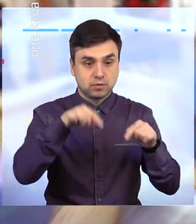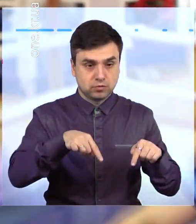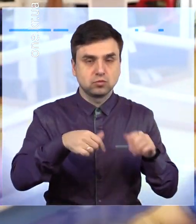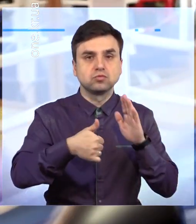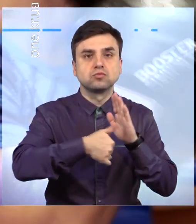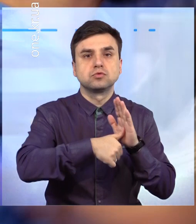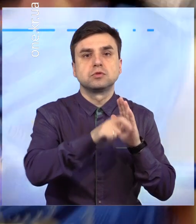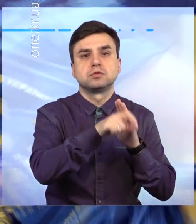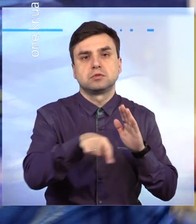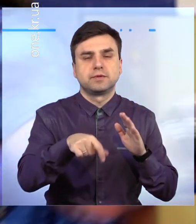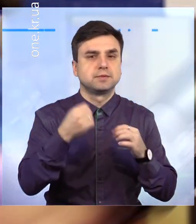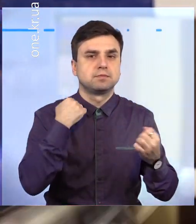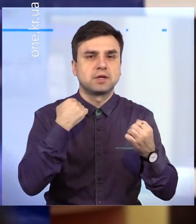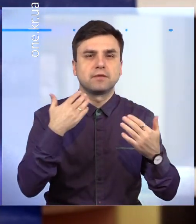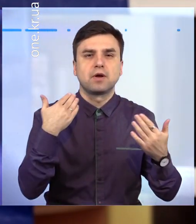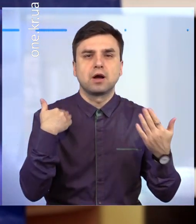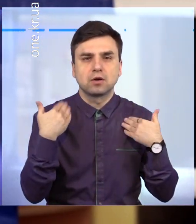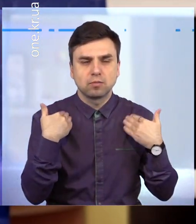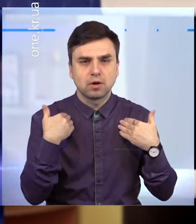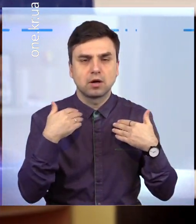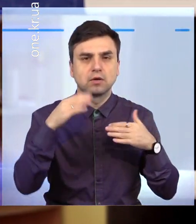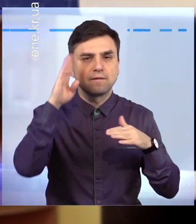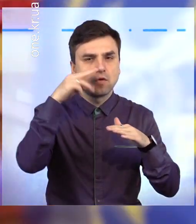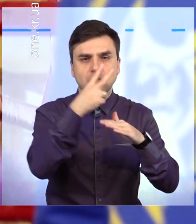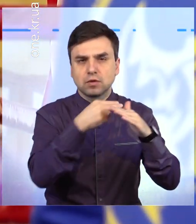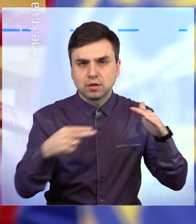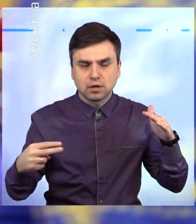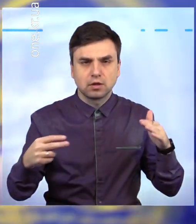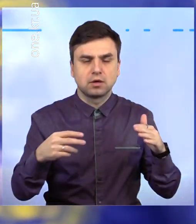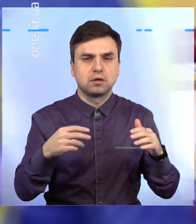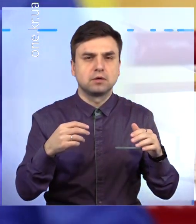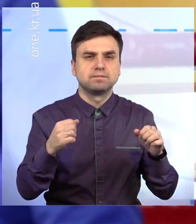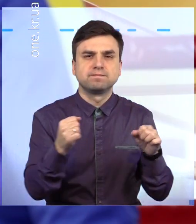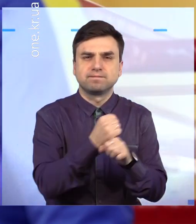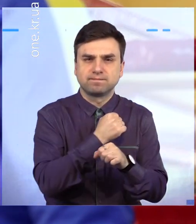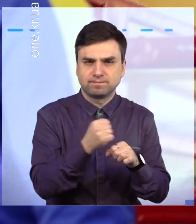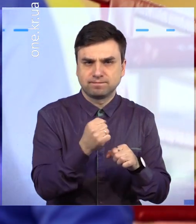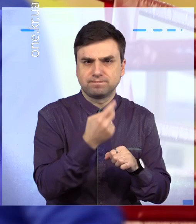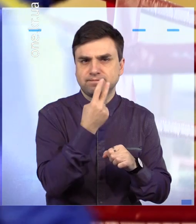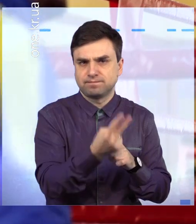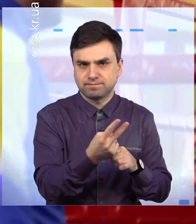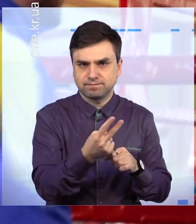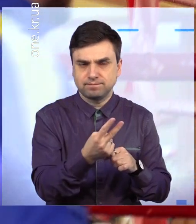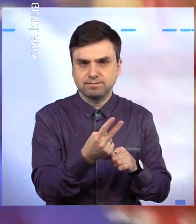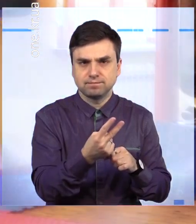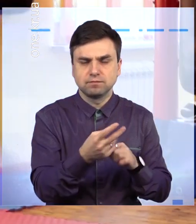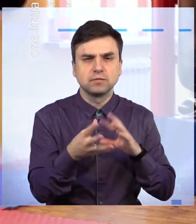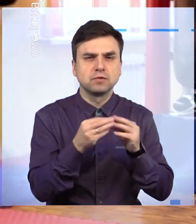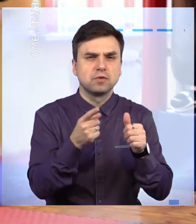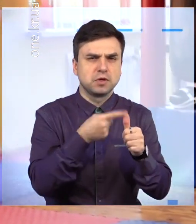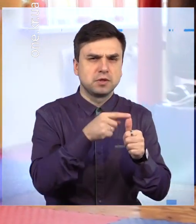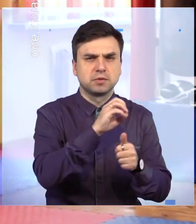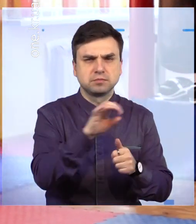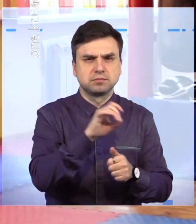спортивної акробатики, підводного спорту, джиу-джитсу та кікбоксингу. А саме Микола Земляний, Іван Хажанець, Вікторія Козловська,